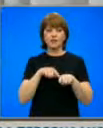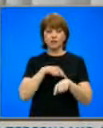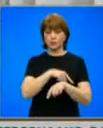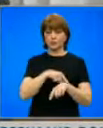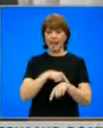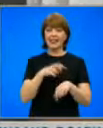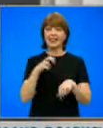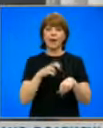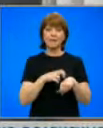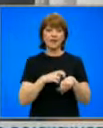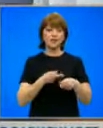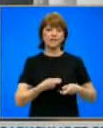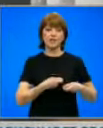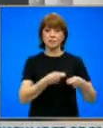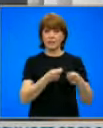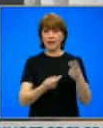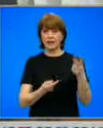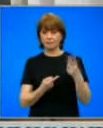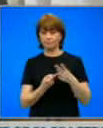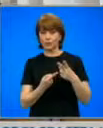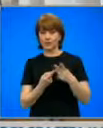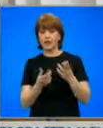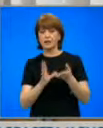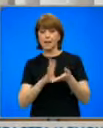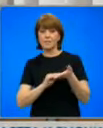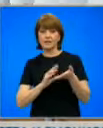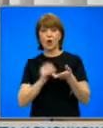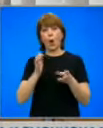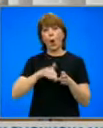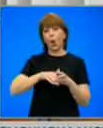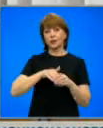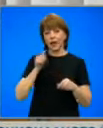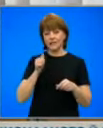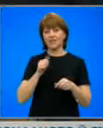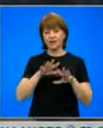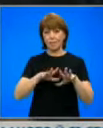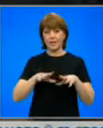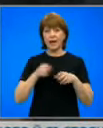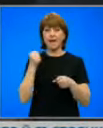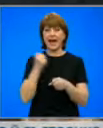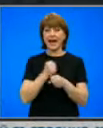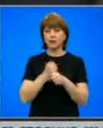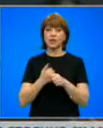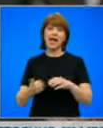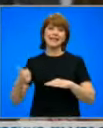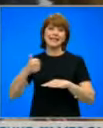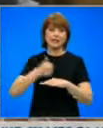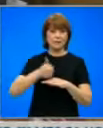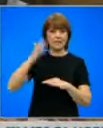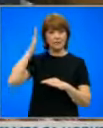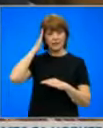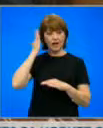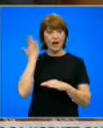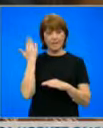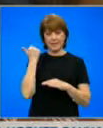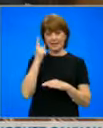Иван Демерджиев изпрати до медиите писмо, че отказва да заеме поста заместник министър на вътрешните работи. Преди повече от седмица заповед за назначаването